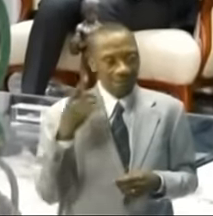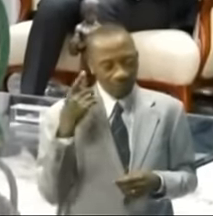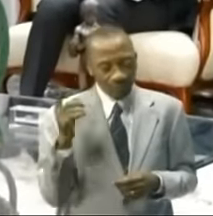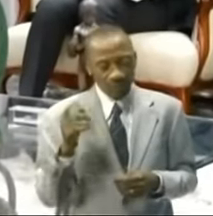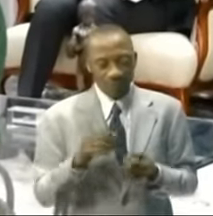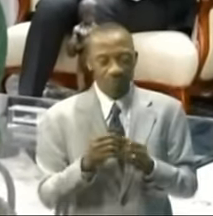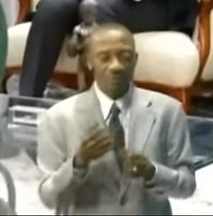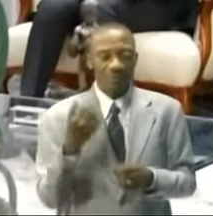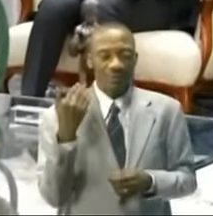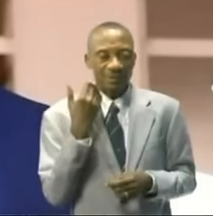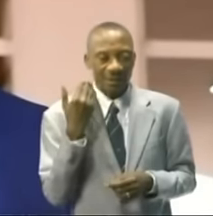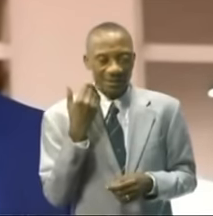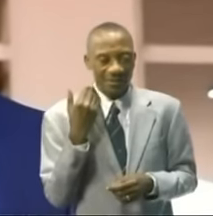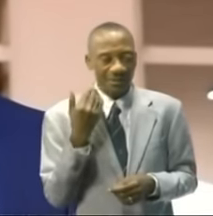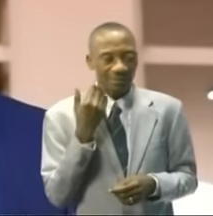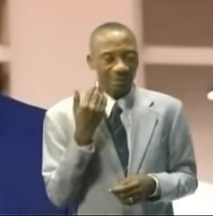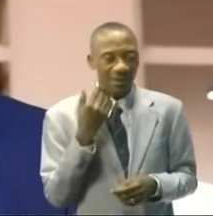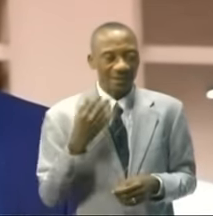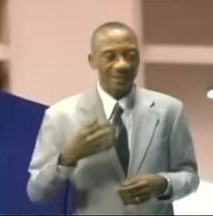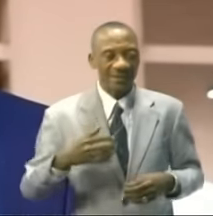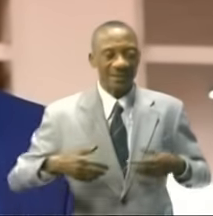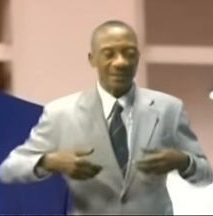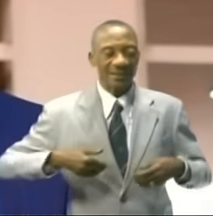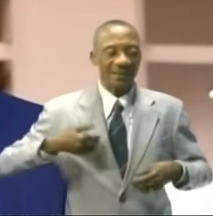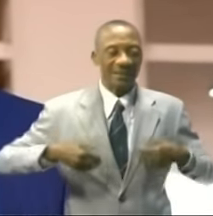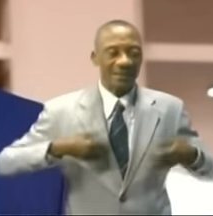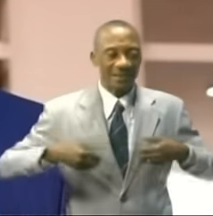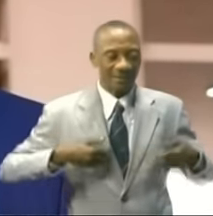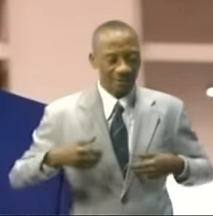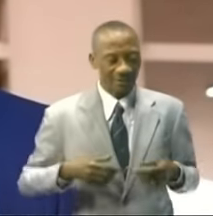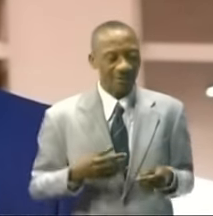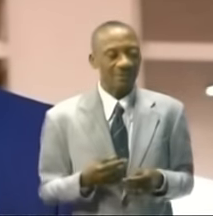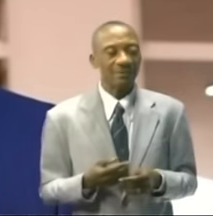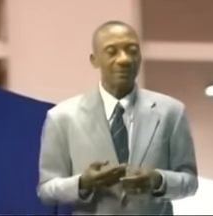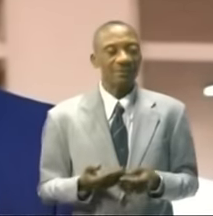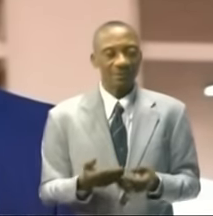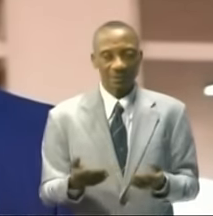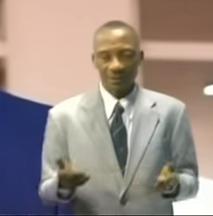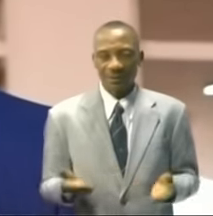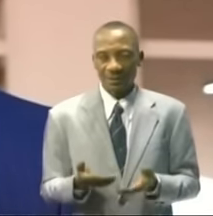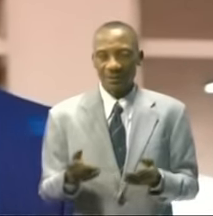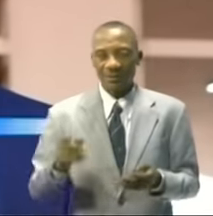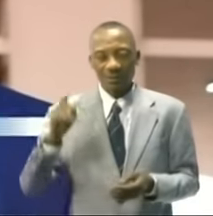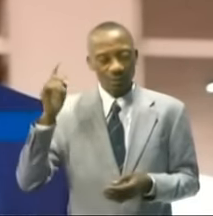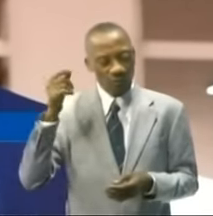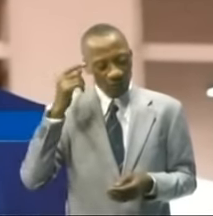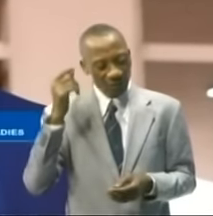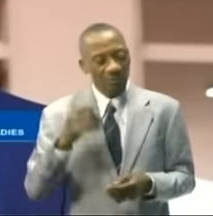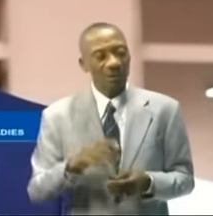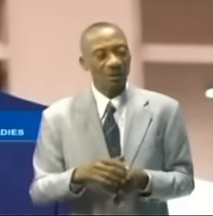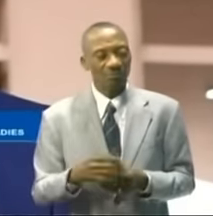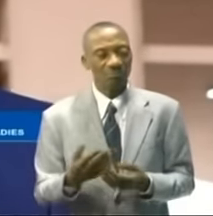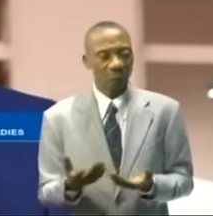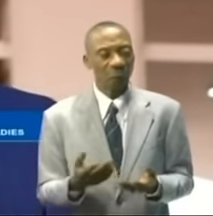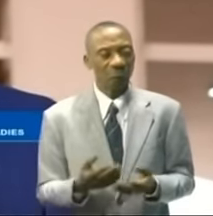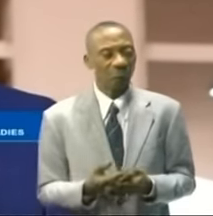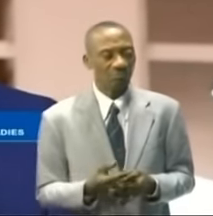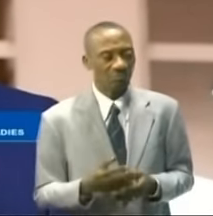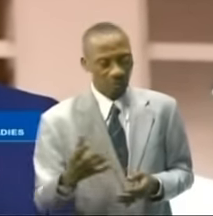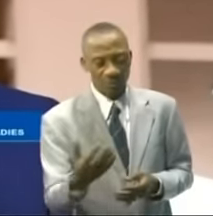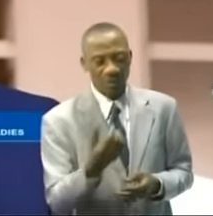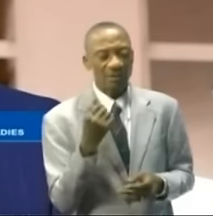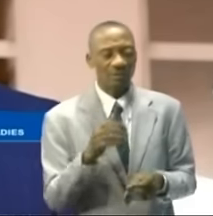avait beaucoup de cas là-bas. Ils ont arrêté ça avec le vaccin. Donc, c'est le même vaccin que nous allons utiliser